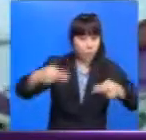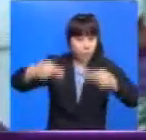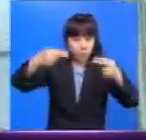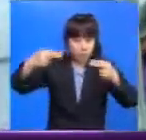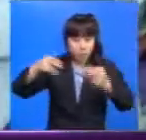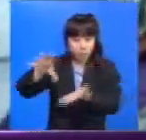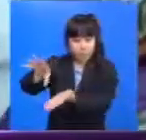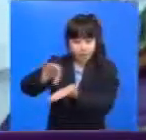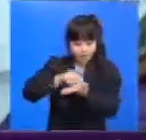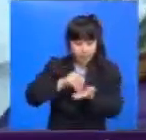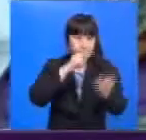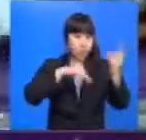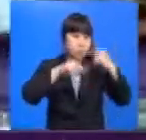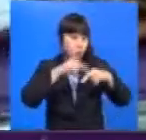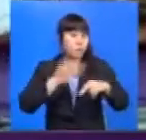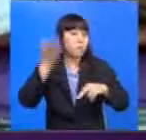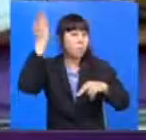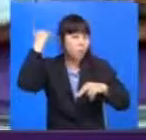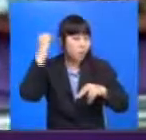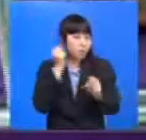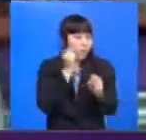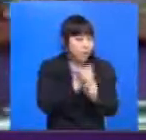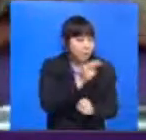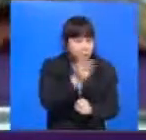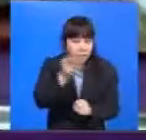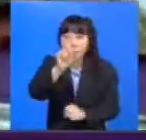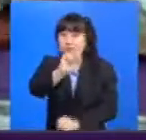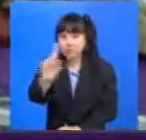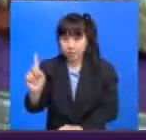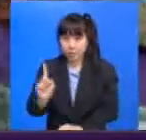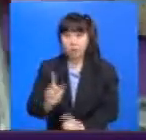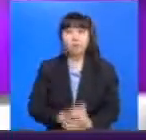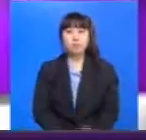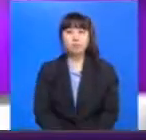ฐานนำเก็บไปตรวพิสูตรว่าเคยใช้กอเหตุในคดีใดบ้าง